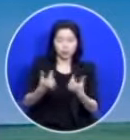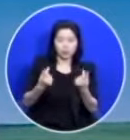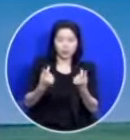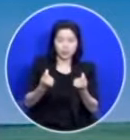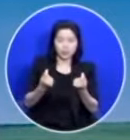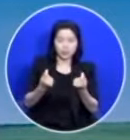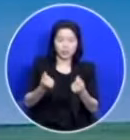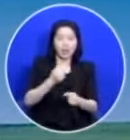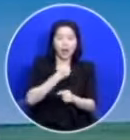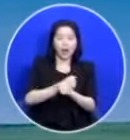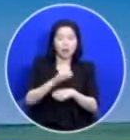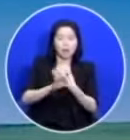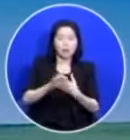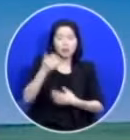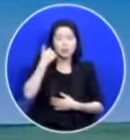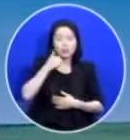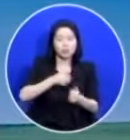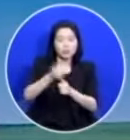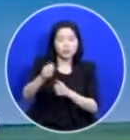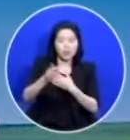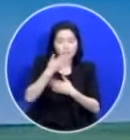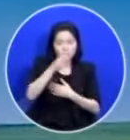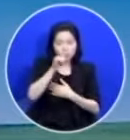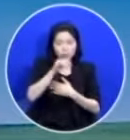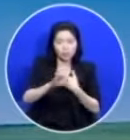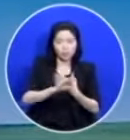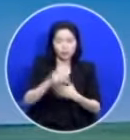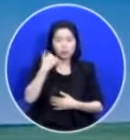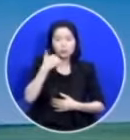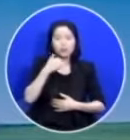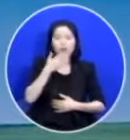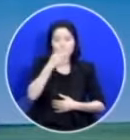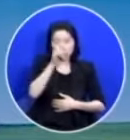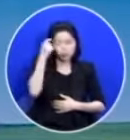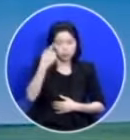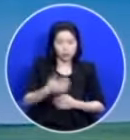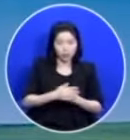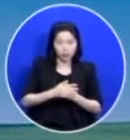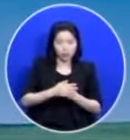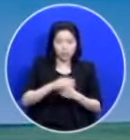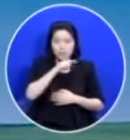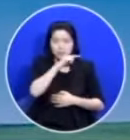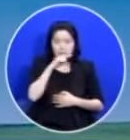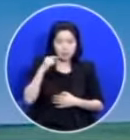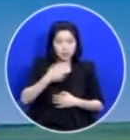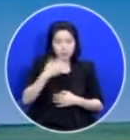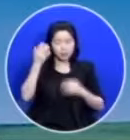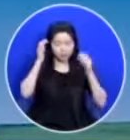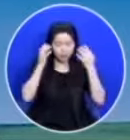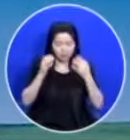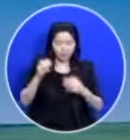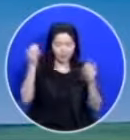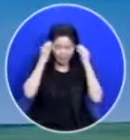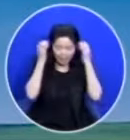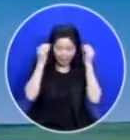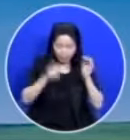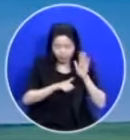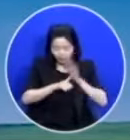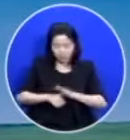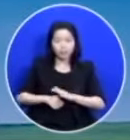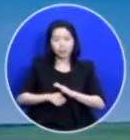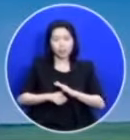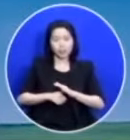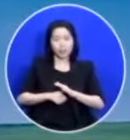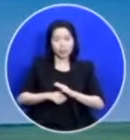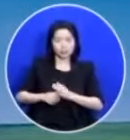신앙생활 하겠습니까 믿음의 한계를 극복하는 것은 피나는 훈련 고통을 감내하고 인내하며